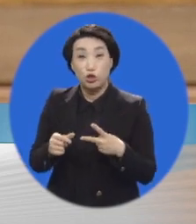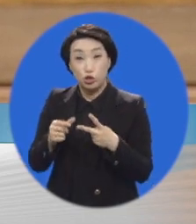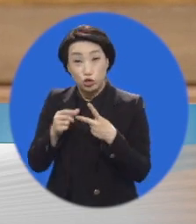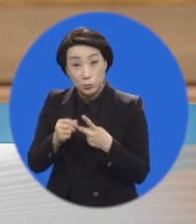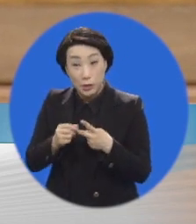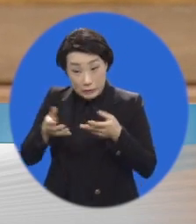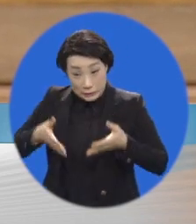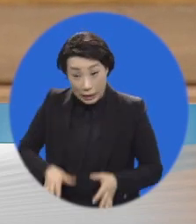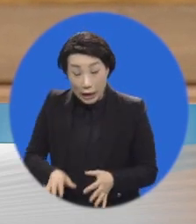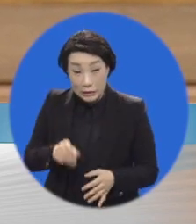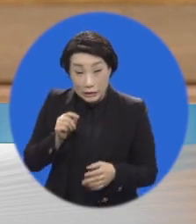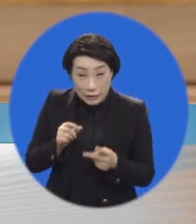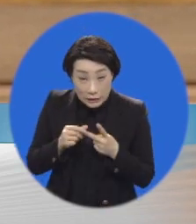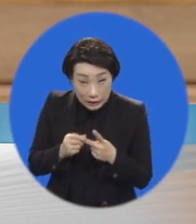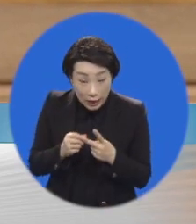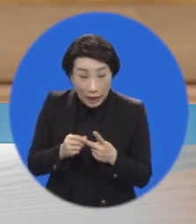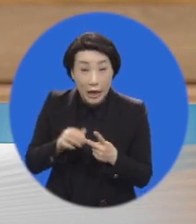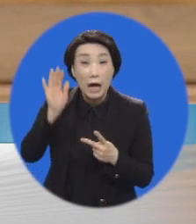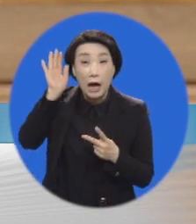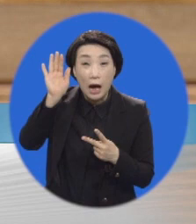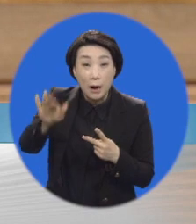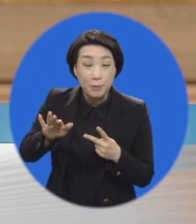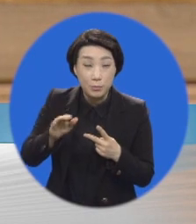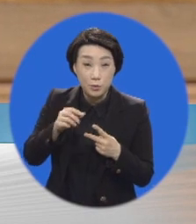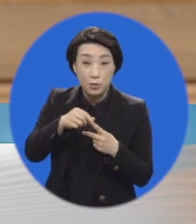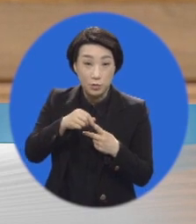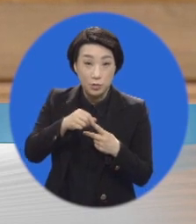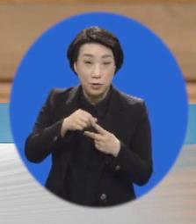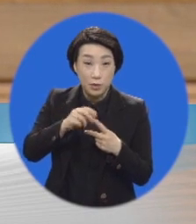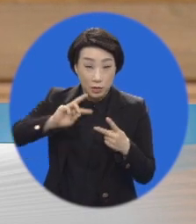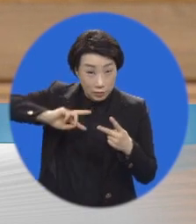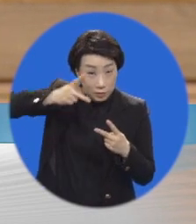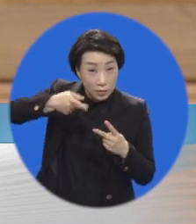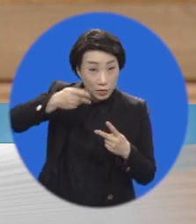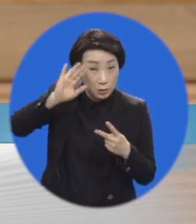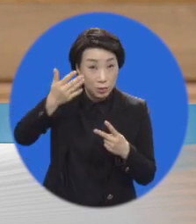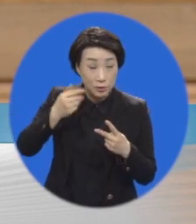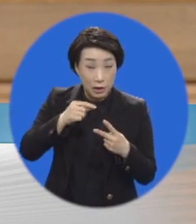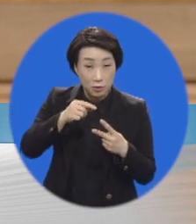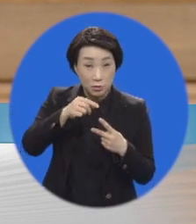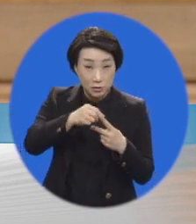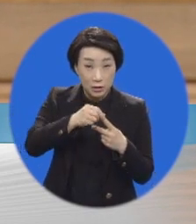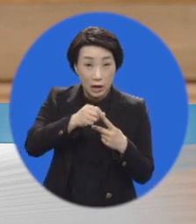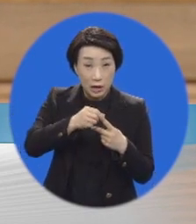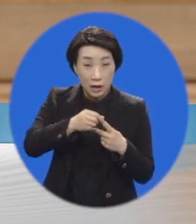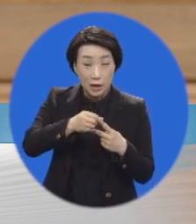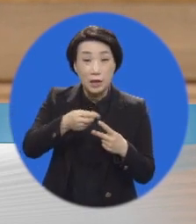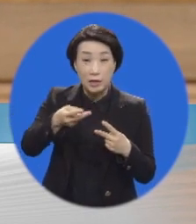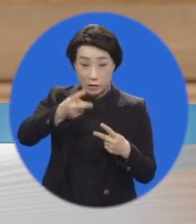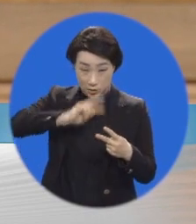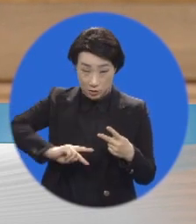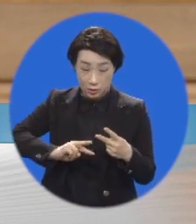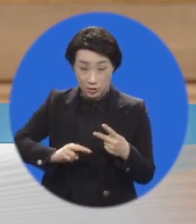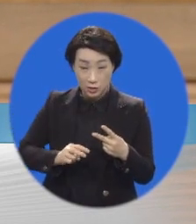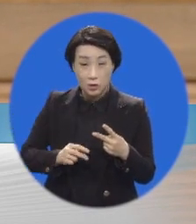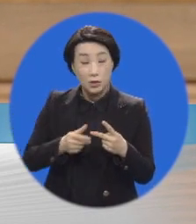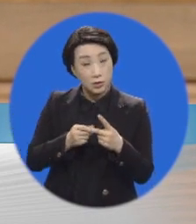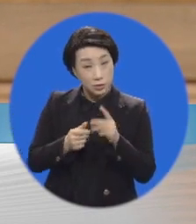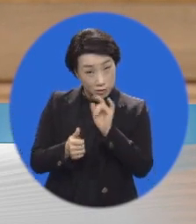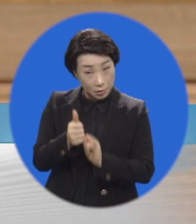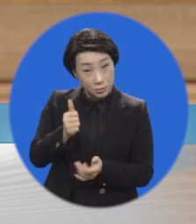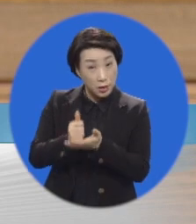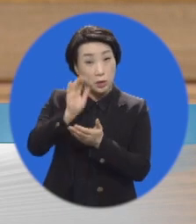놈이 앞으로 큰 놈이 되고 죽은 놈의 큰 놈을 섬기게 되는 날이